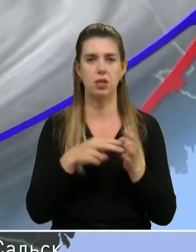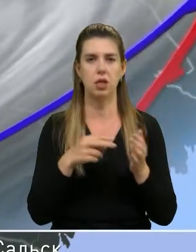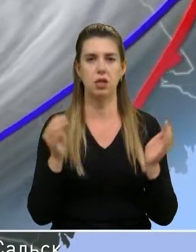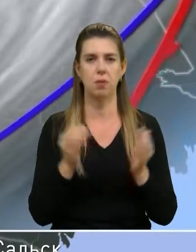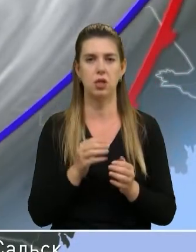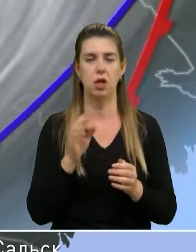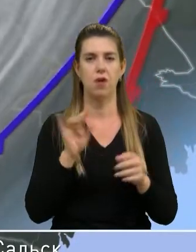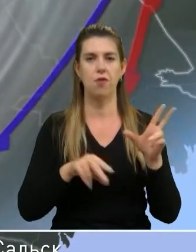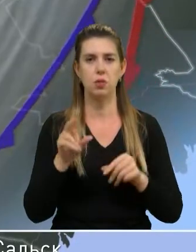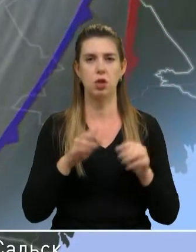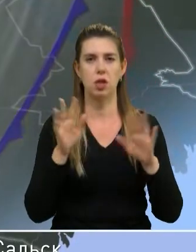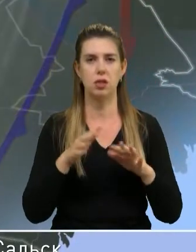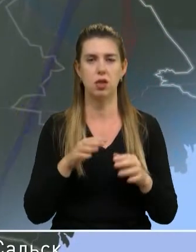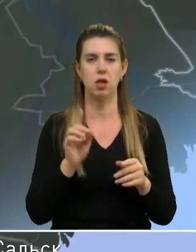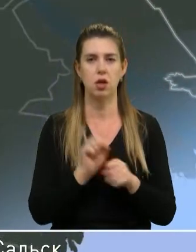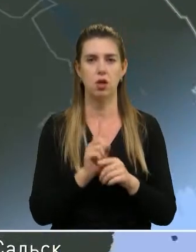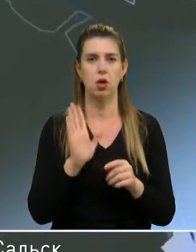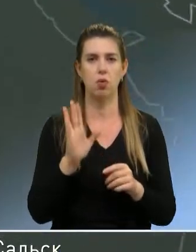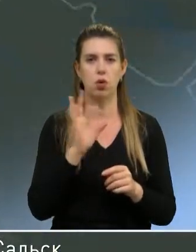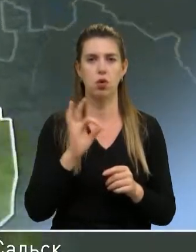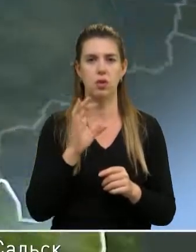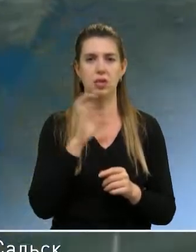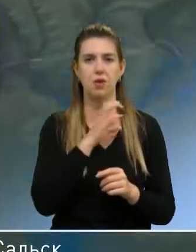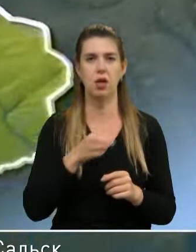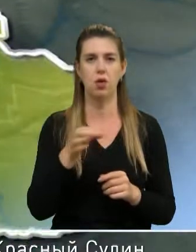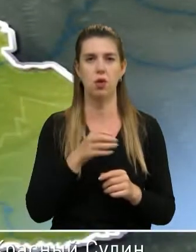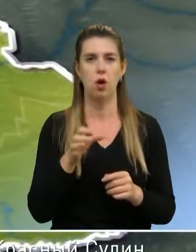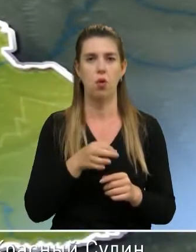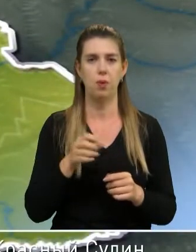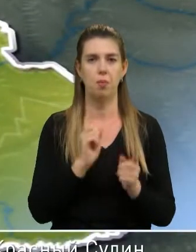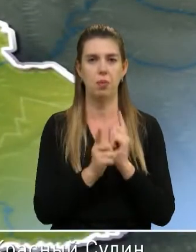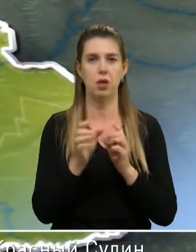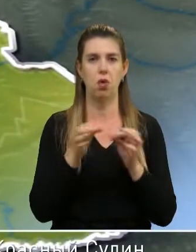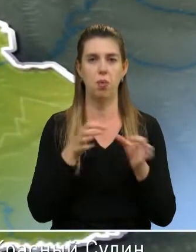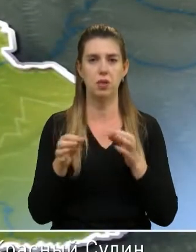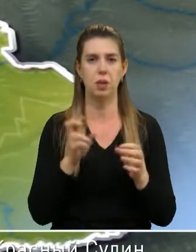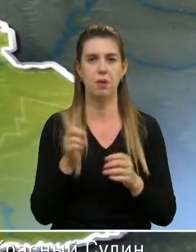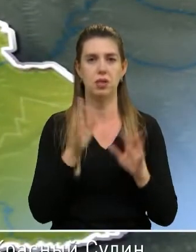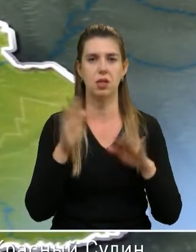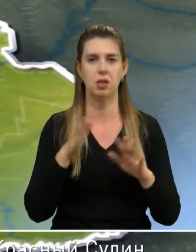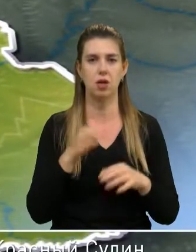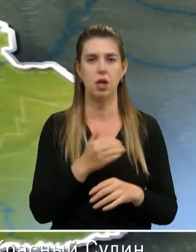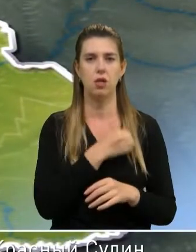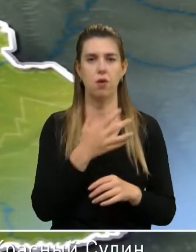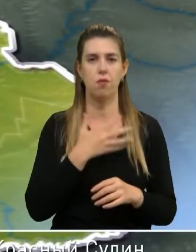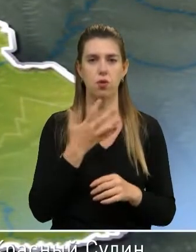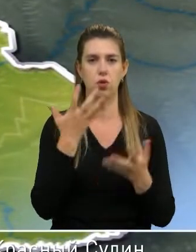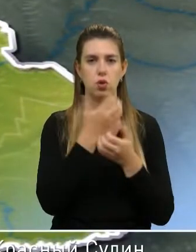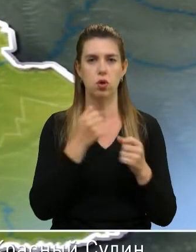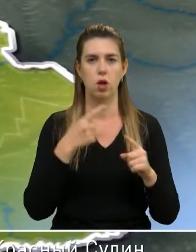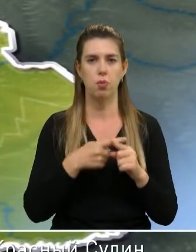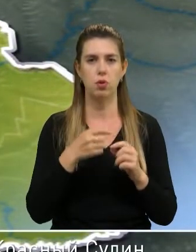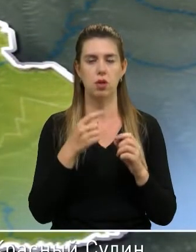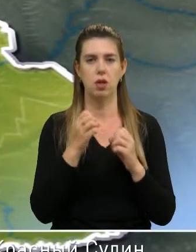а вероятность осадков устремится к нулю. В северных районах области переменная облачность без осадков. Температура воздуха ночью